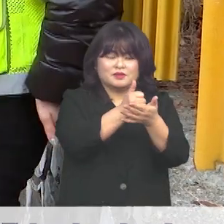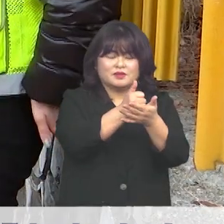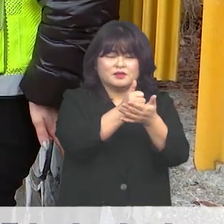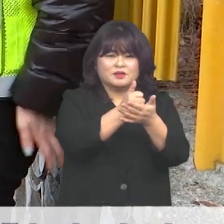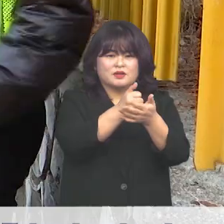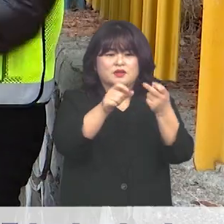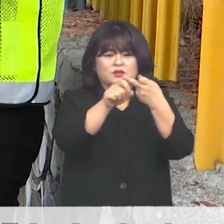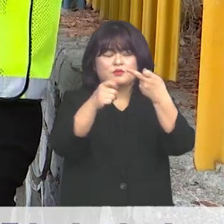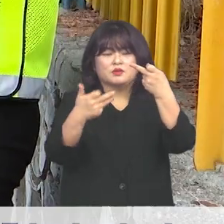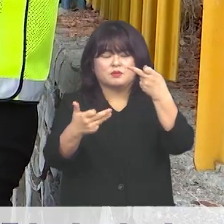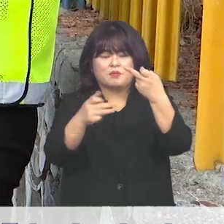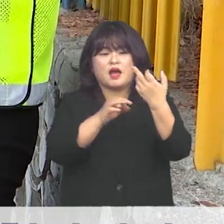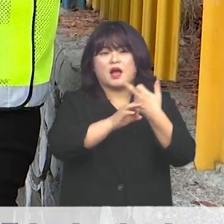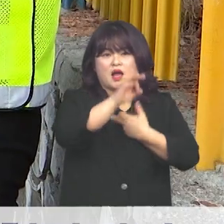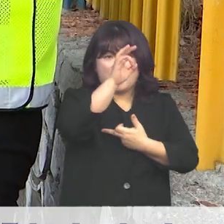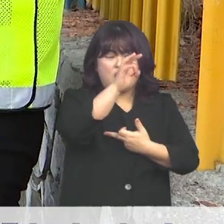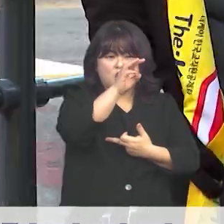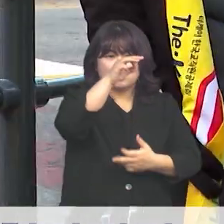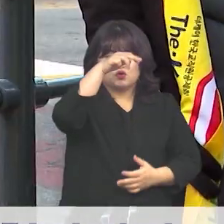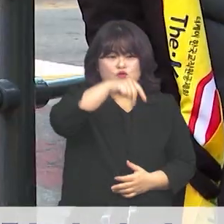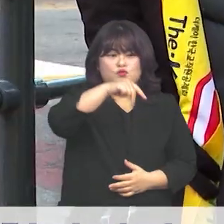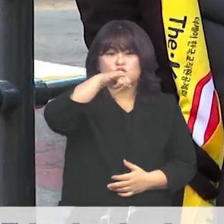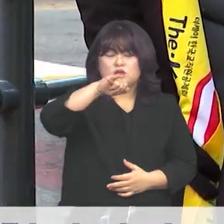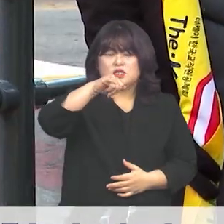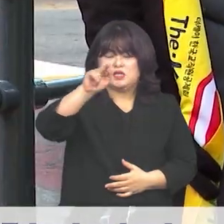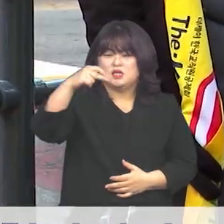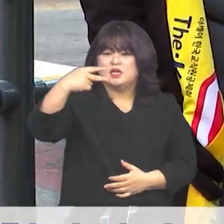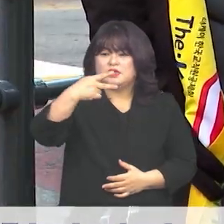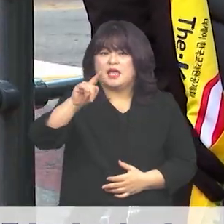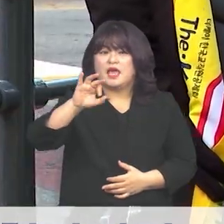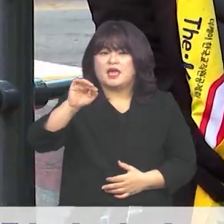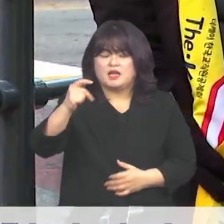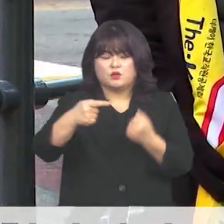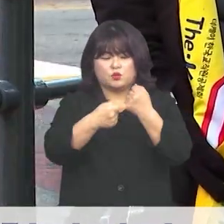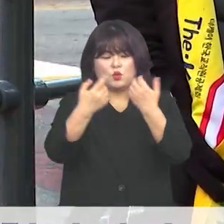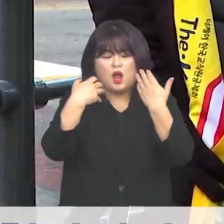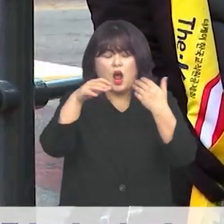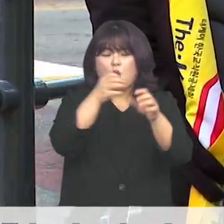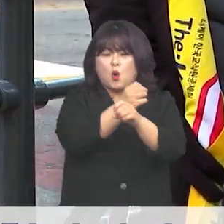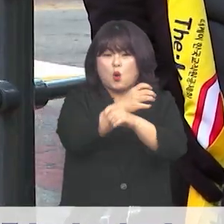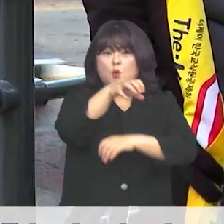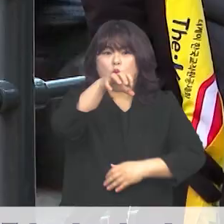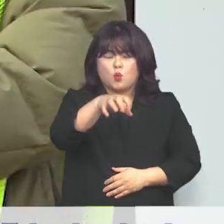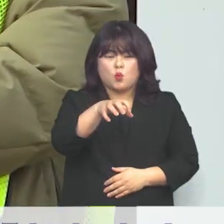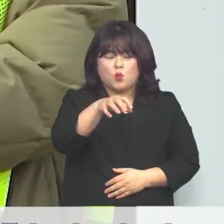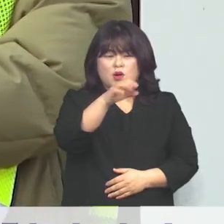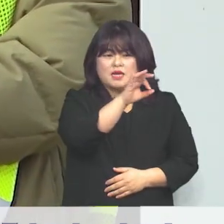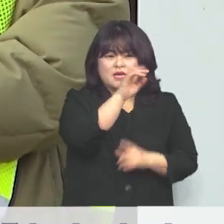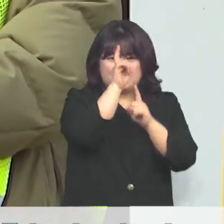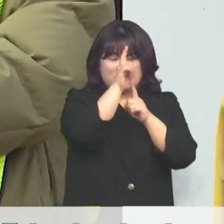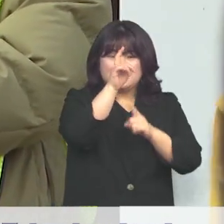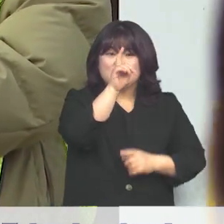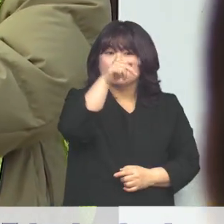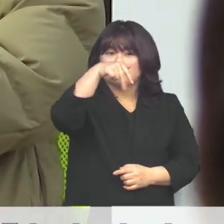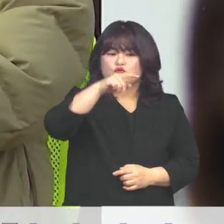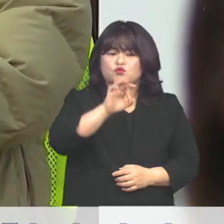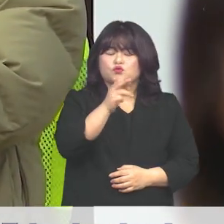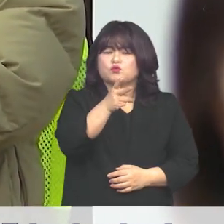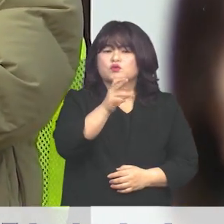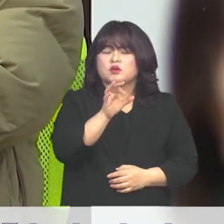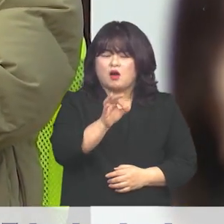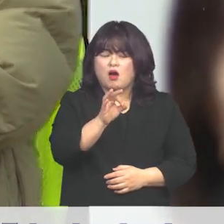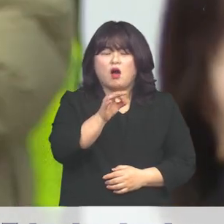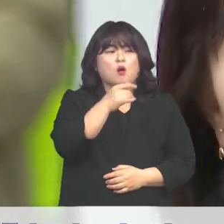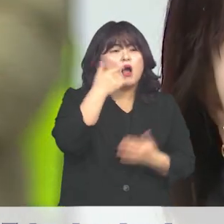이상일 용인특례시장이 18일 아침 수지구 죽전동 용인대일초등학교 정문 횡단보도에서 이중형 용인대일초